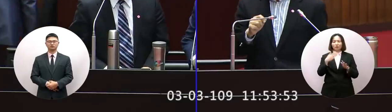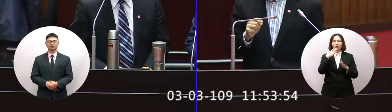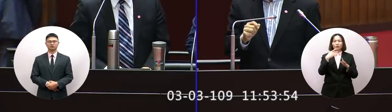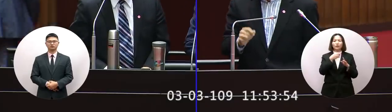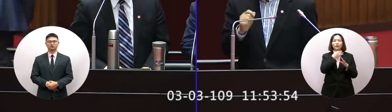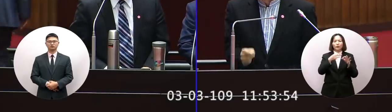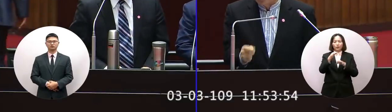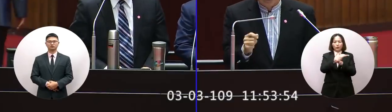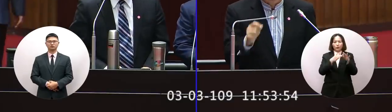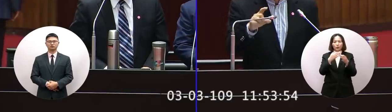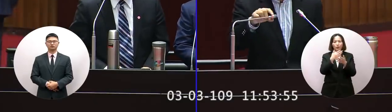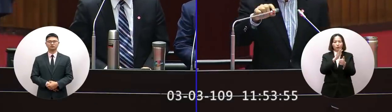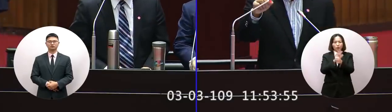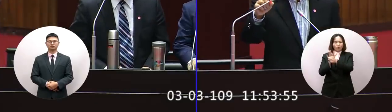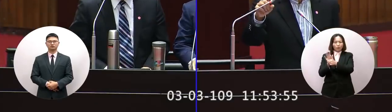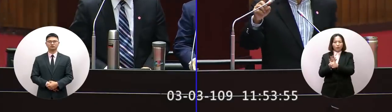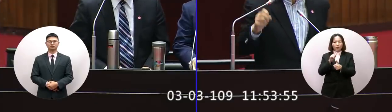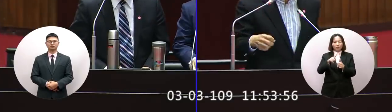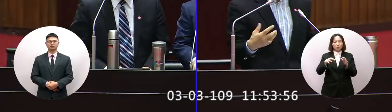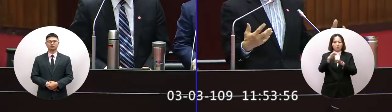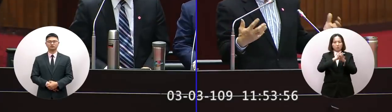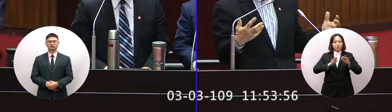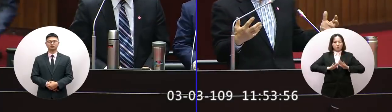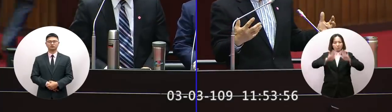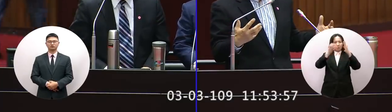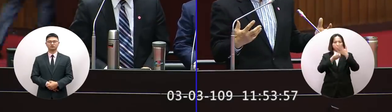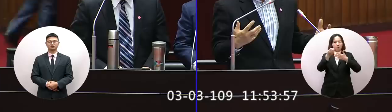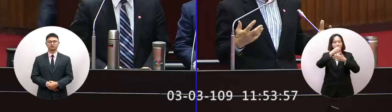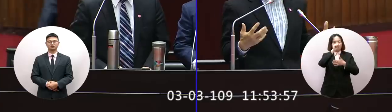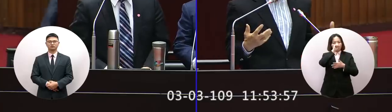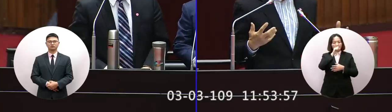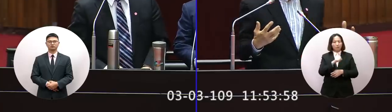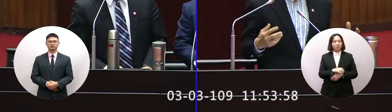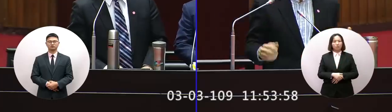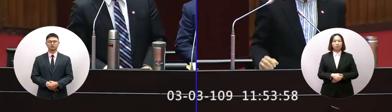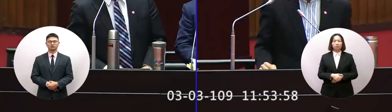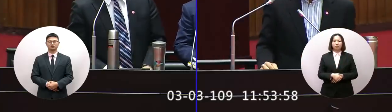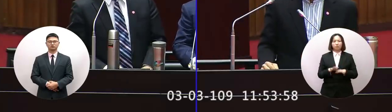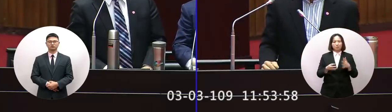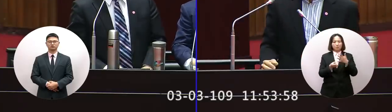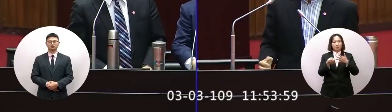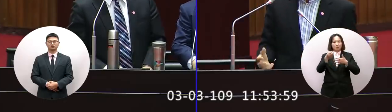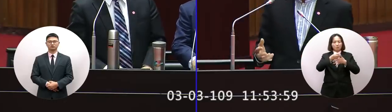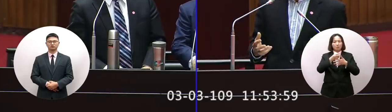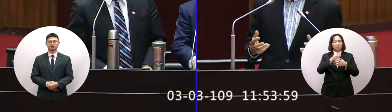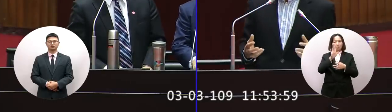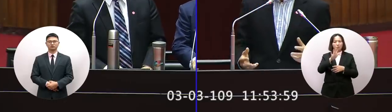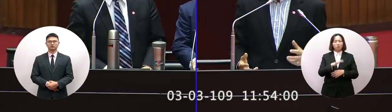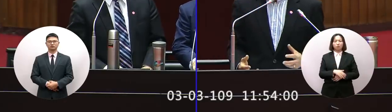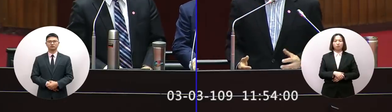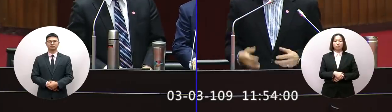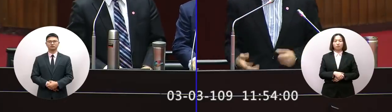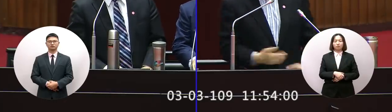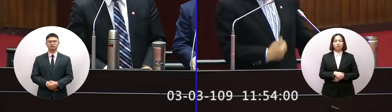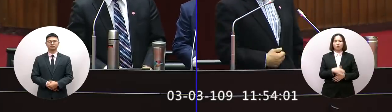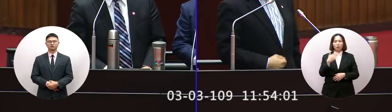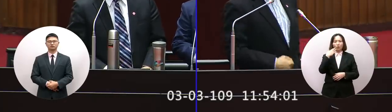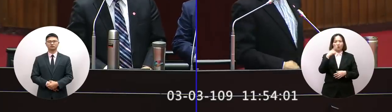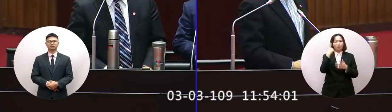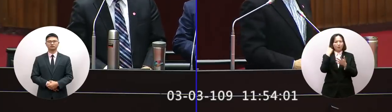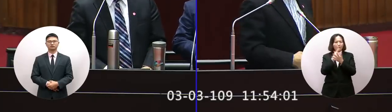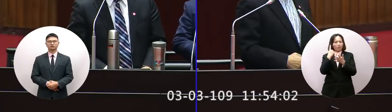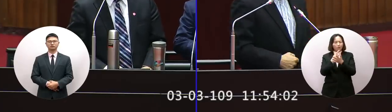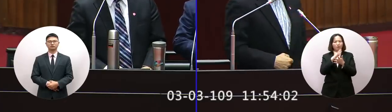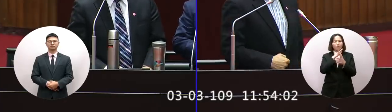困條例通過以後經濟成長率提高好喔提高如果這樣子的話大家